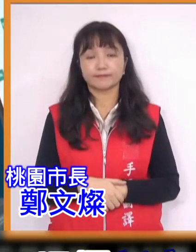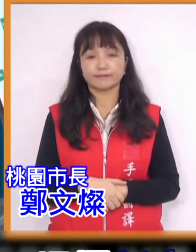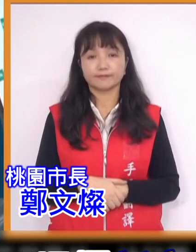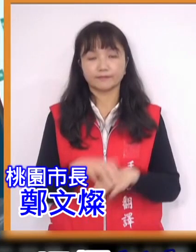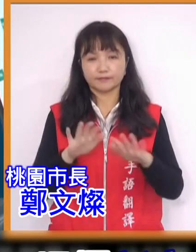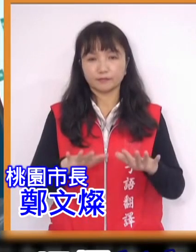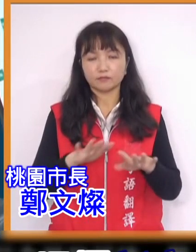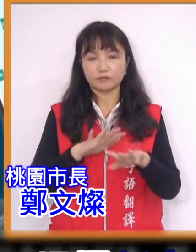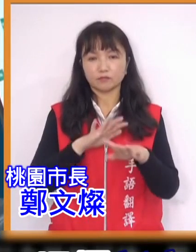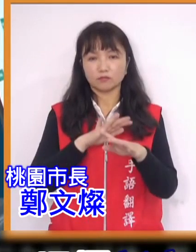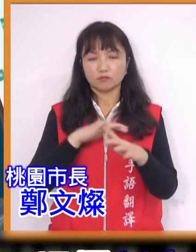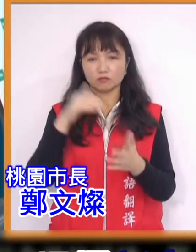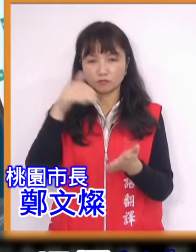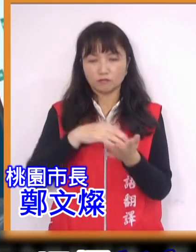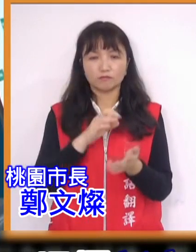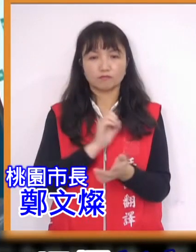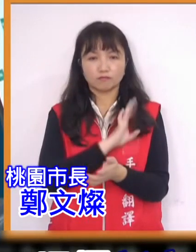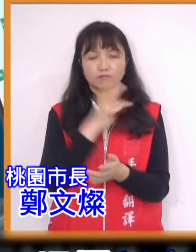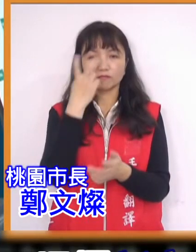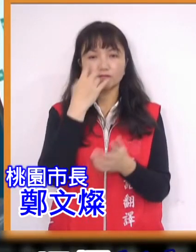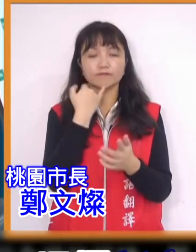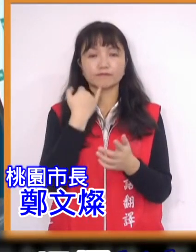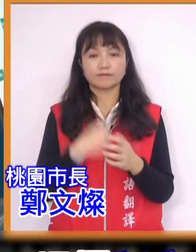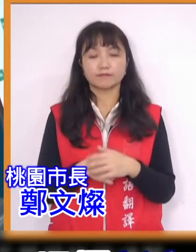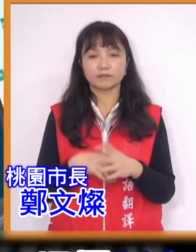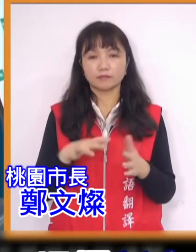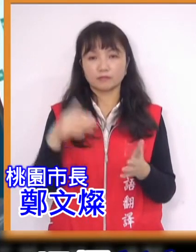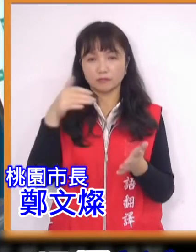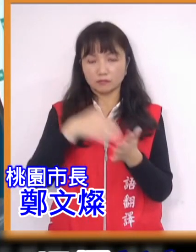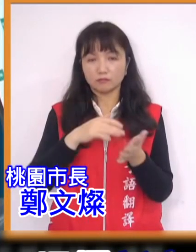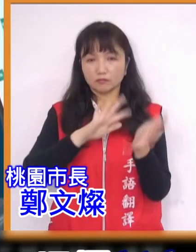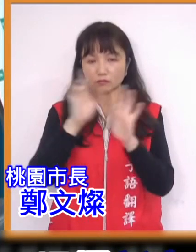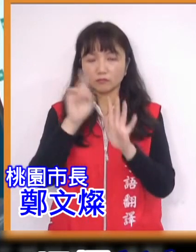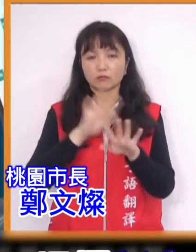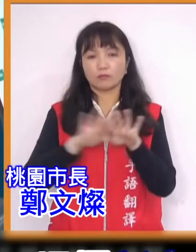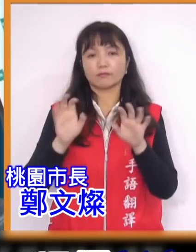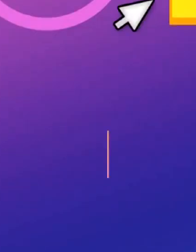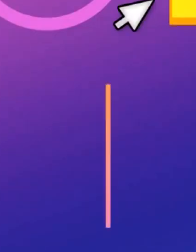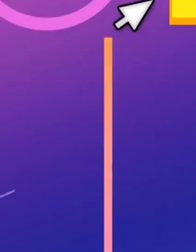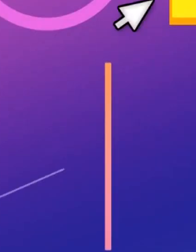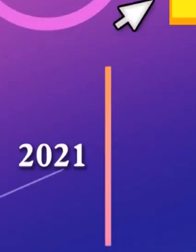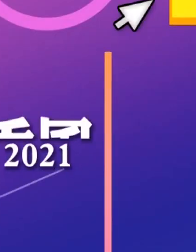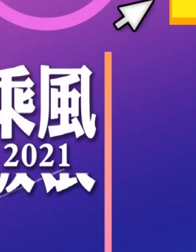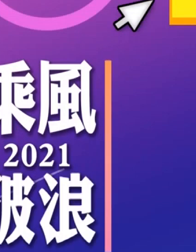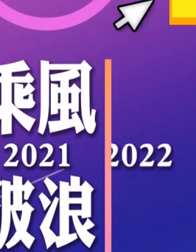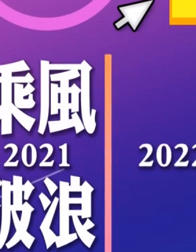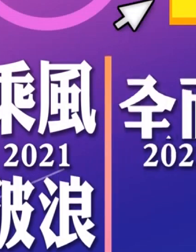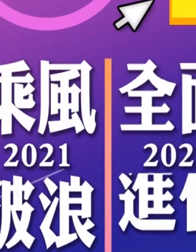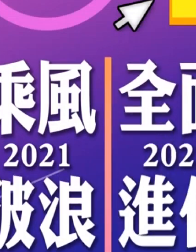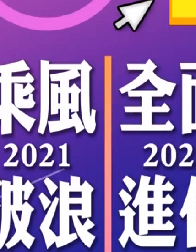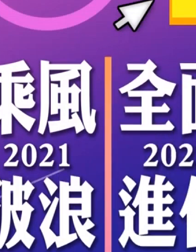今天会裁剪完成，那这个裁剪的结果会再跟大家报告。